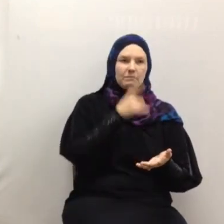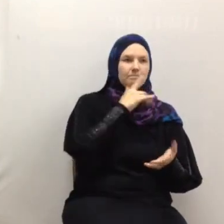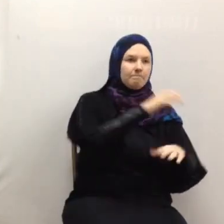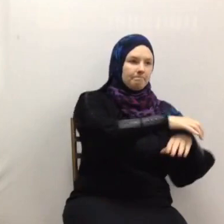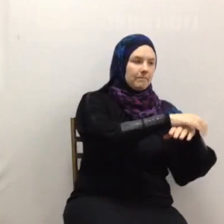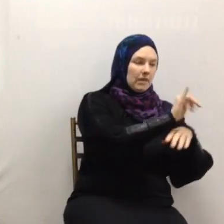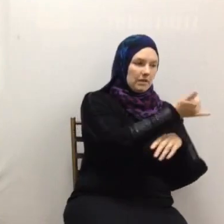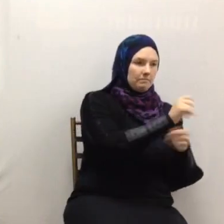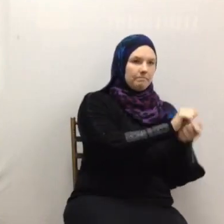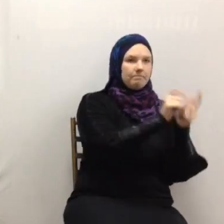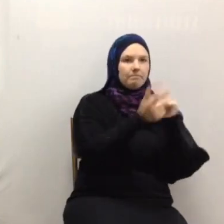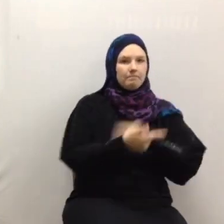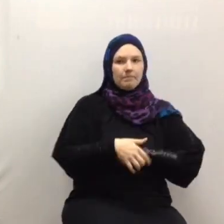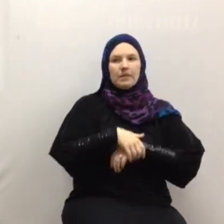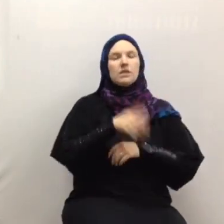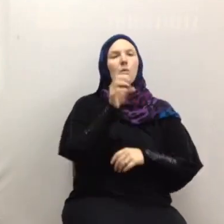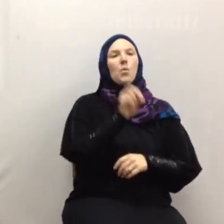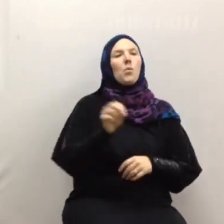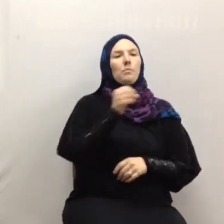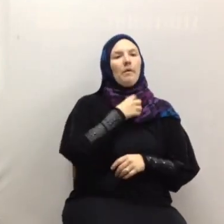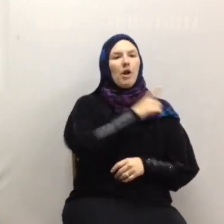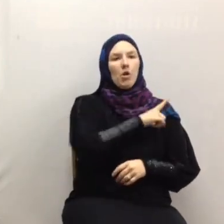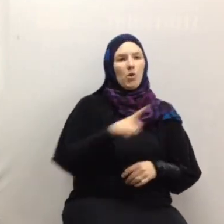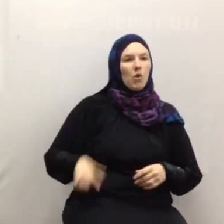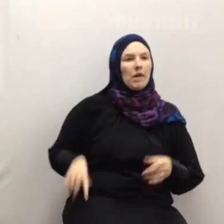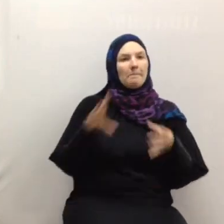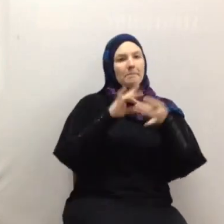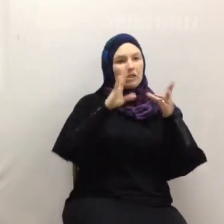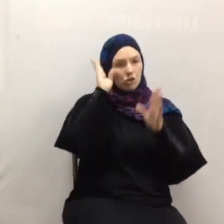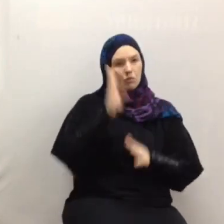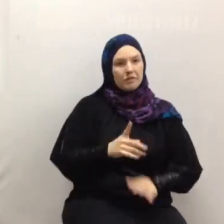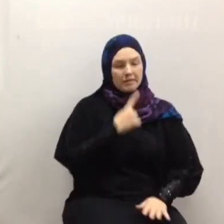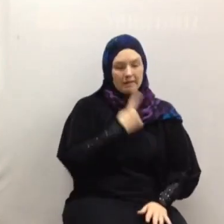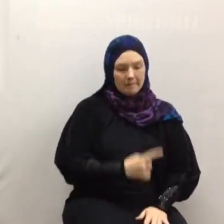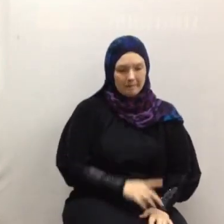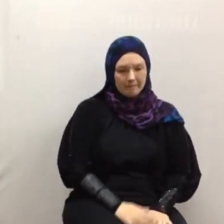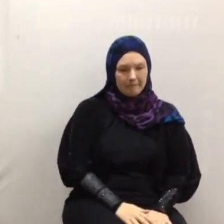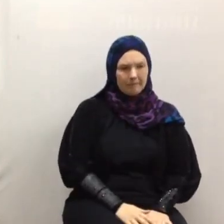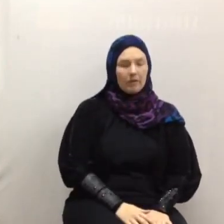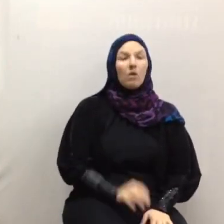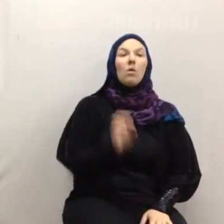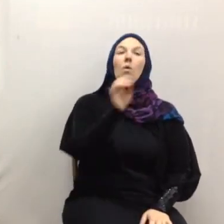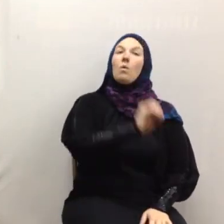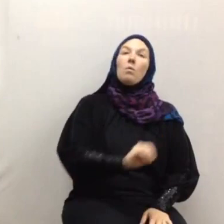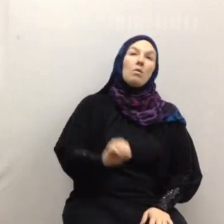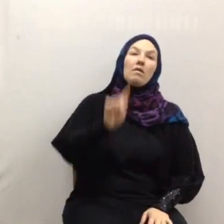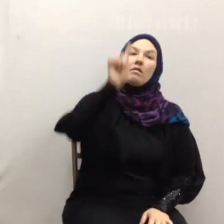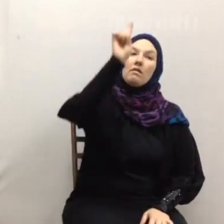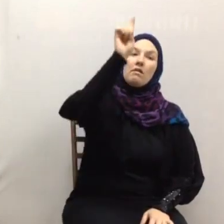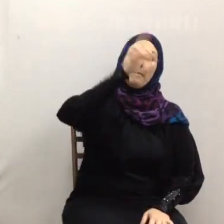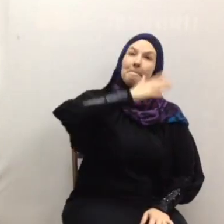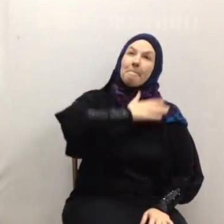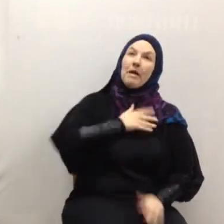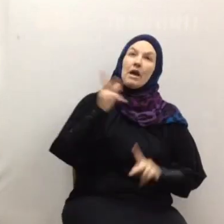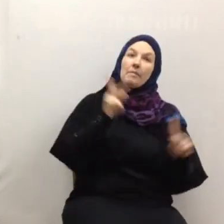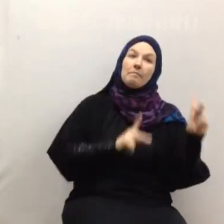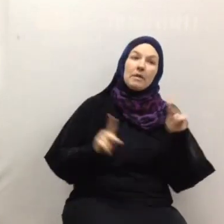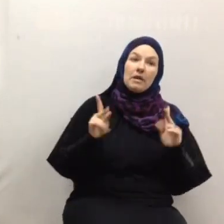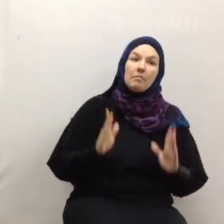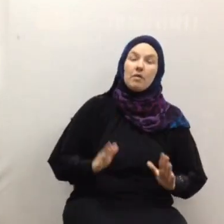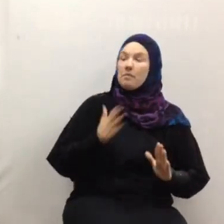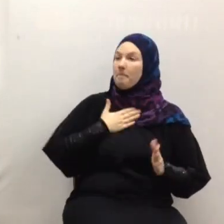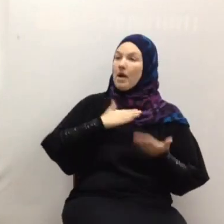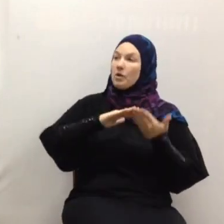مَهْجُورًا. Oh my Lord, the messenger will say, oh Allah, my people, my community